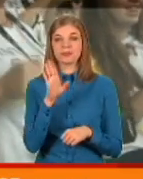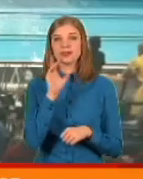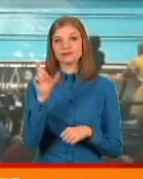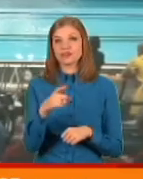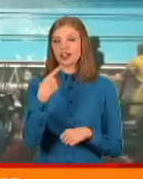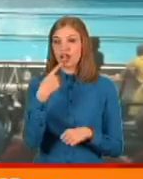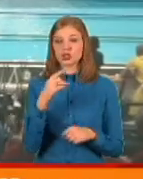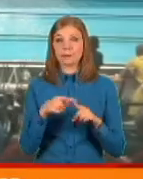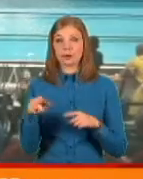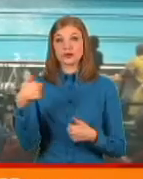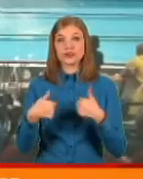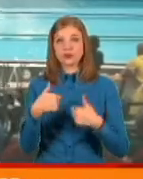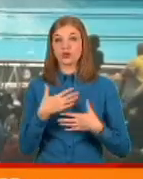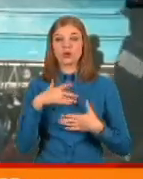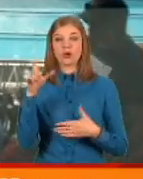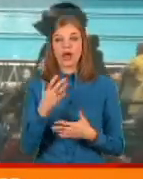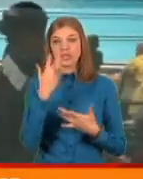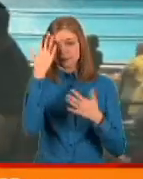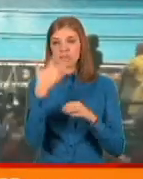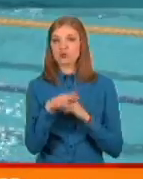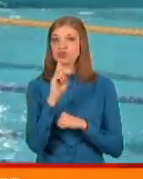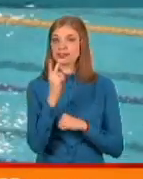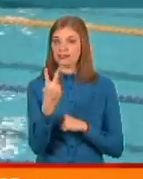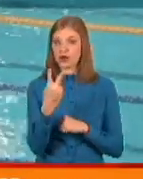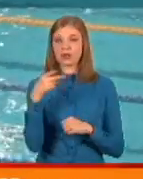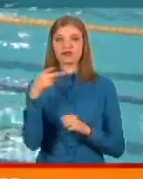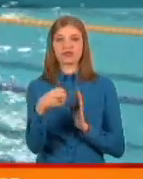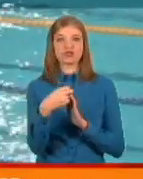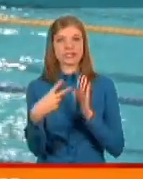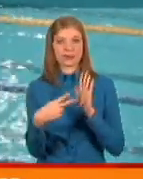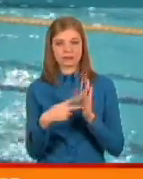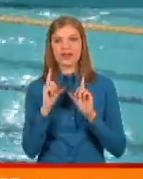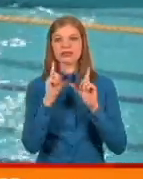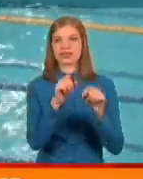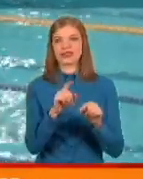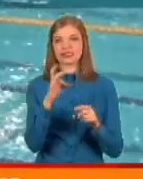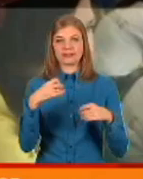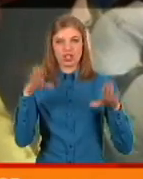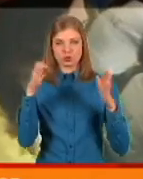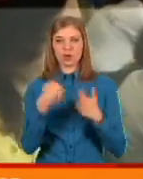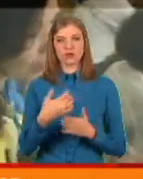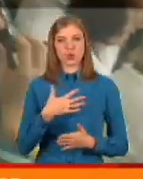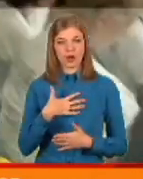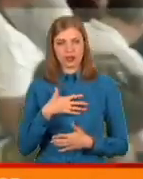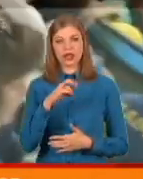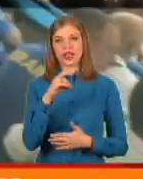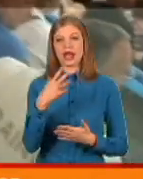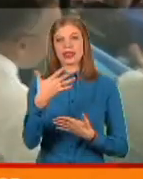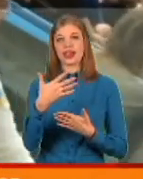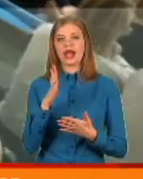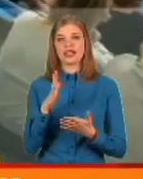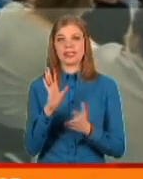Катерина каже, про ці змагання коханий мріє вже 2 роки. 2017-го їздив із нескореними до Канади, але в